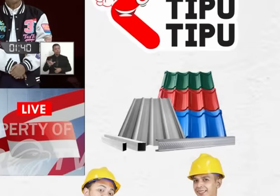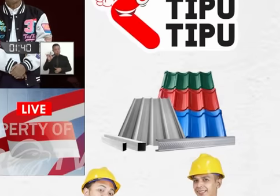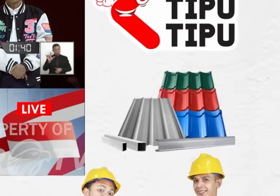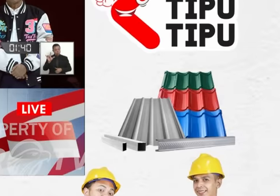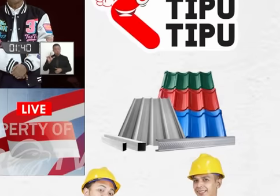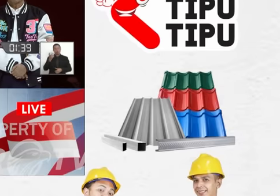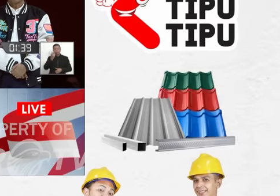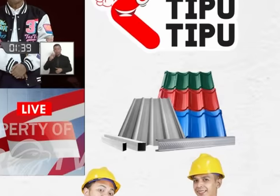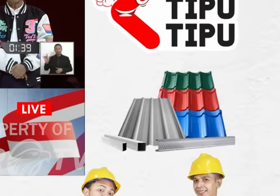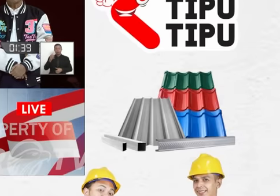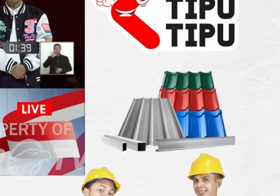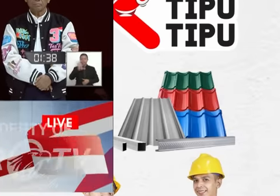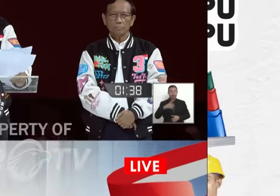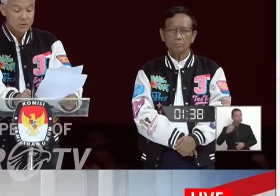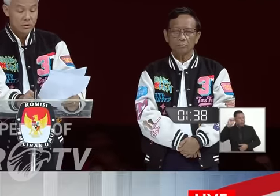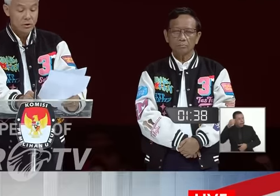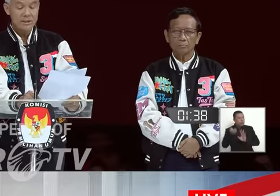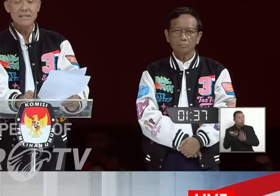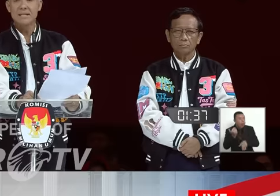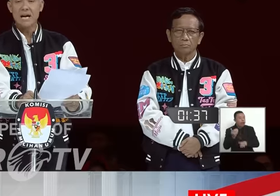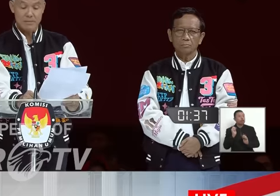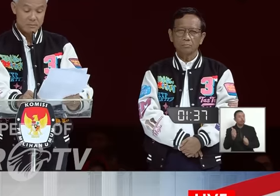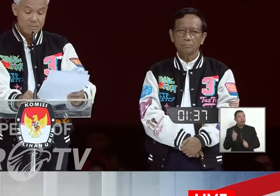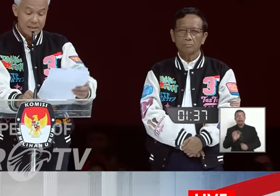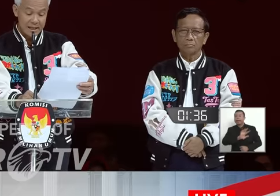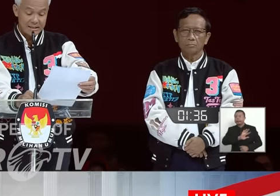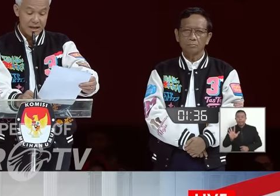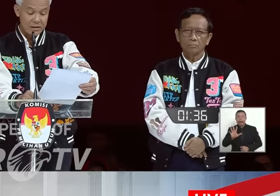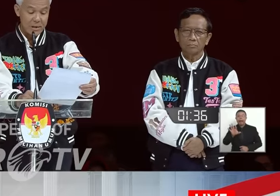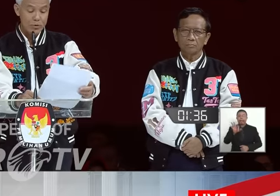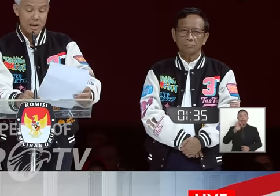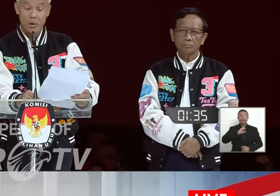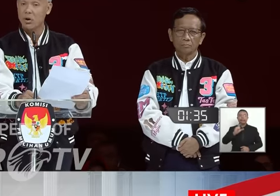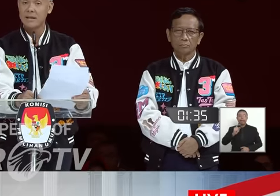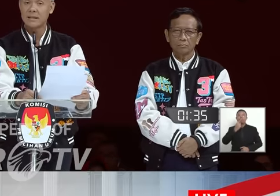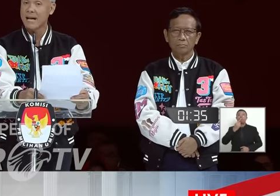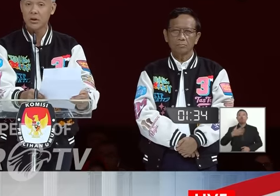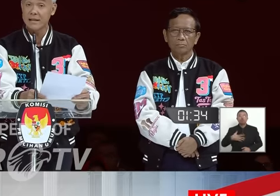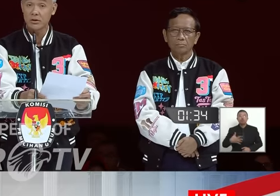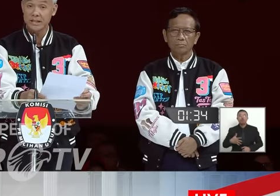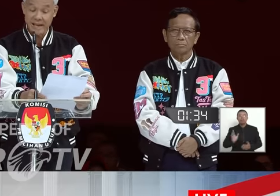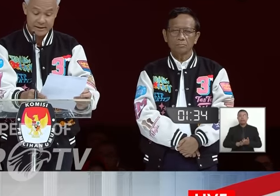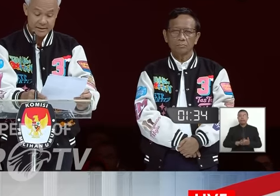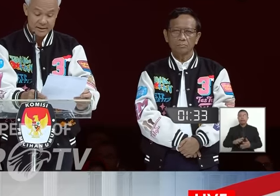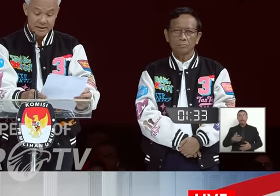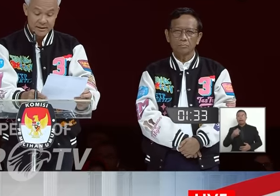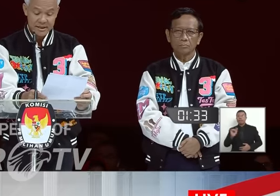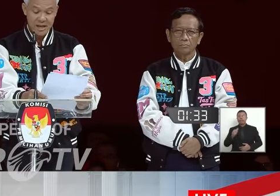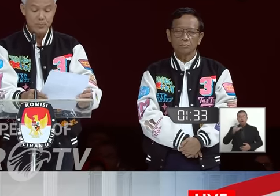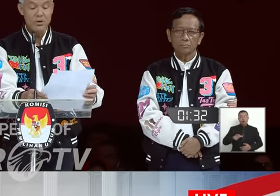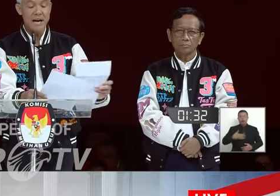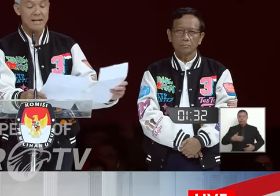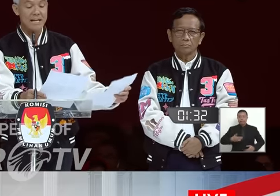kehidupan mereka adalah mengajari mereka untuk bisa mampu Survive makanya Kenapa Pak Ganjar perlu menyampaikan hal